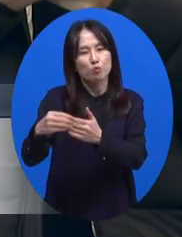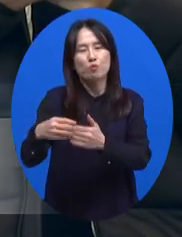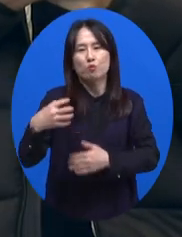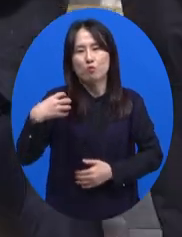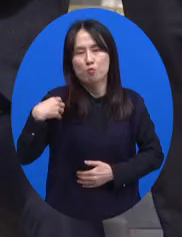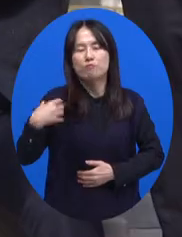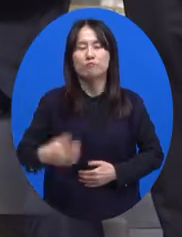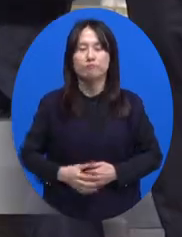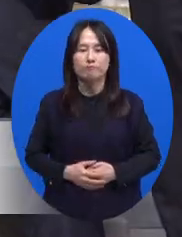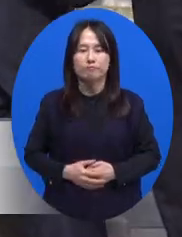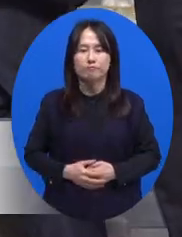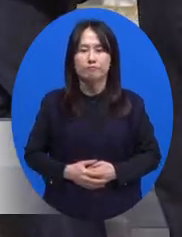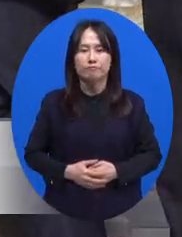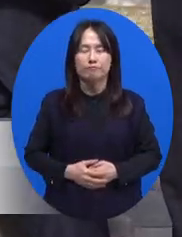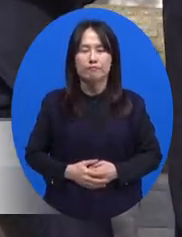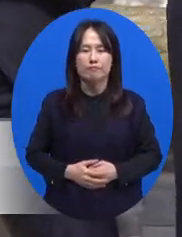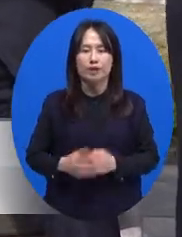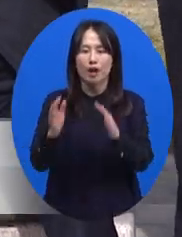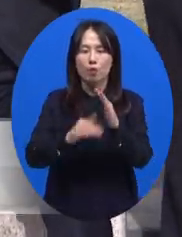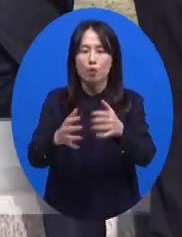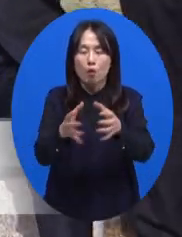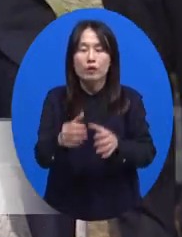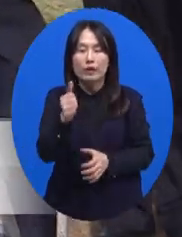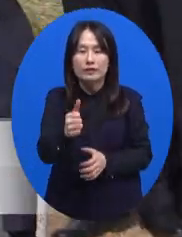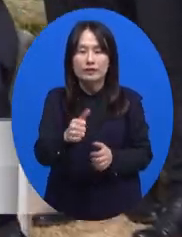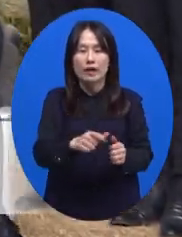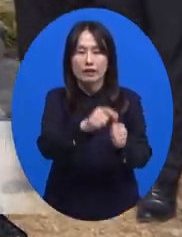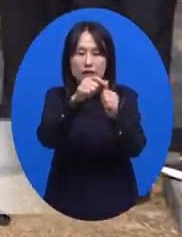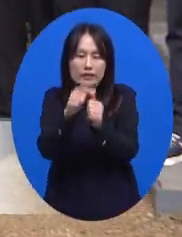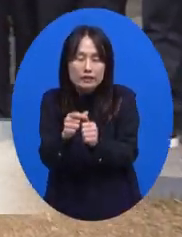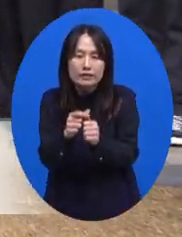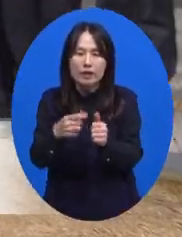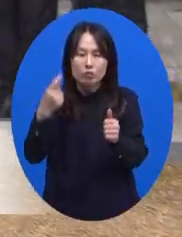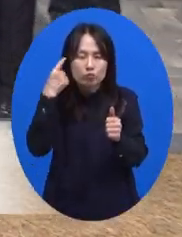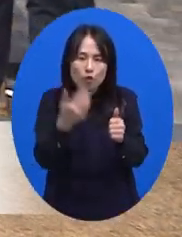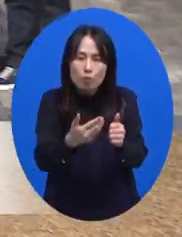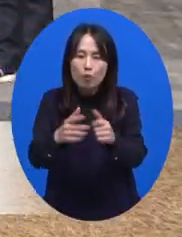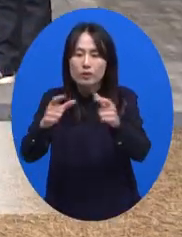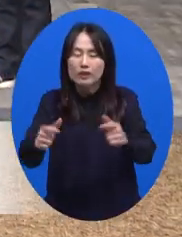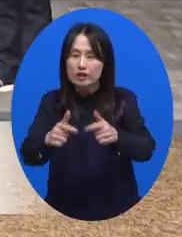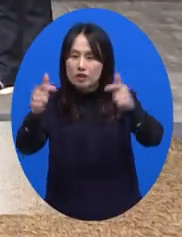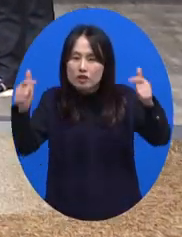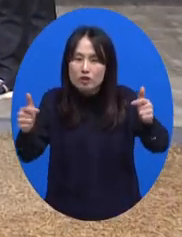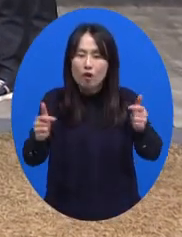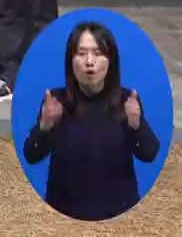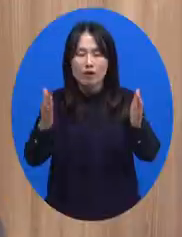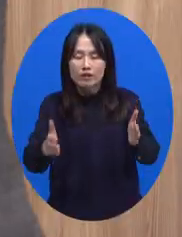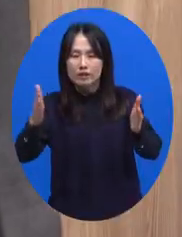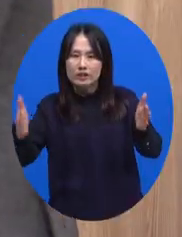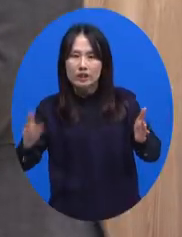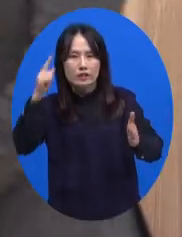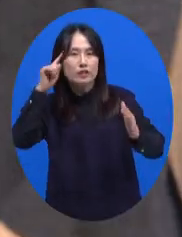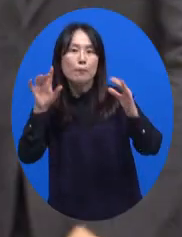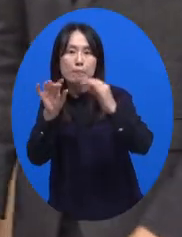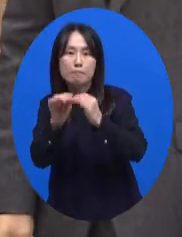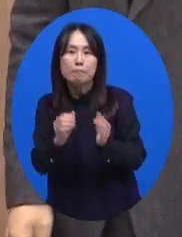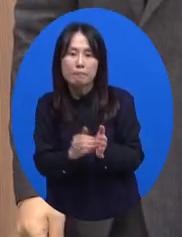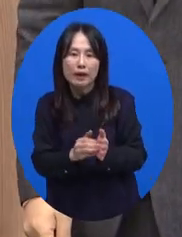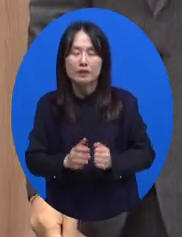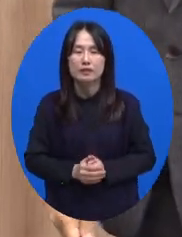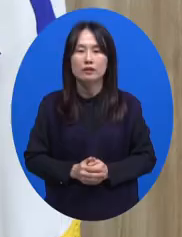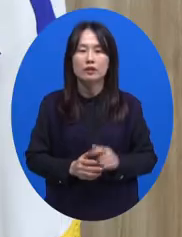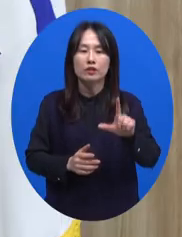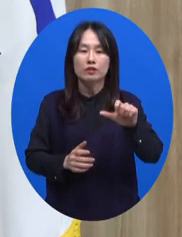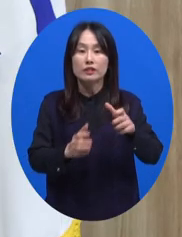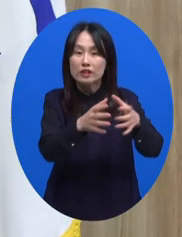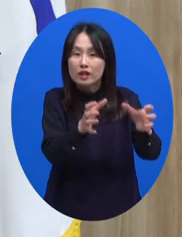생각하고. 도와 도의회는 공공기관장 인사청문, 대상 기관 확대와 기간 연장에 대해서도 뜻을 모았습니다.